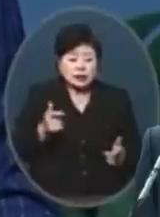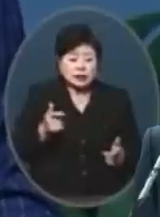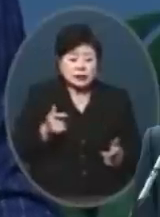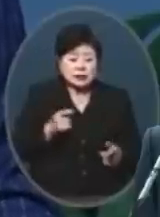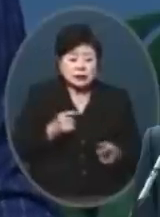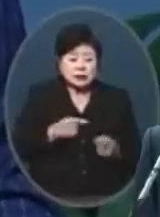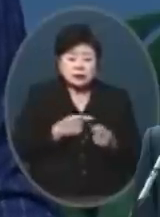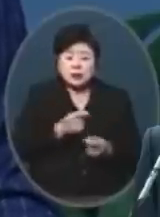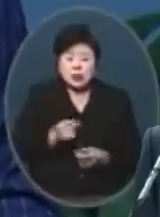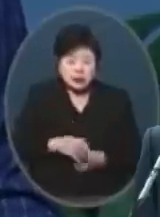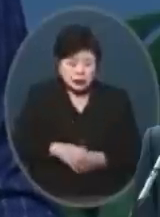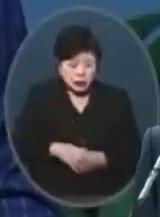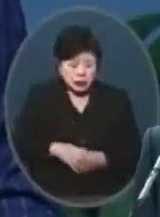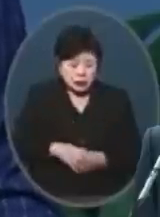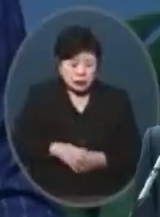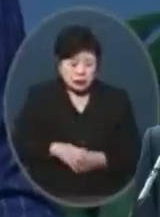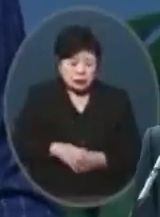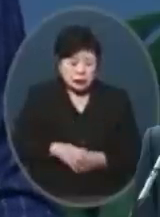나는